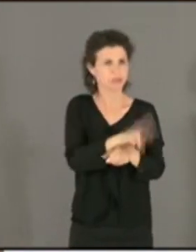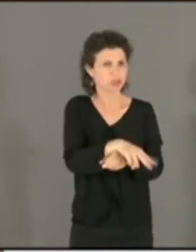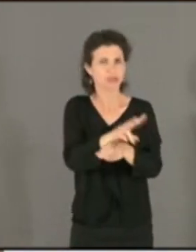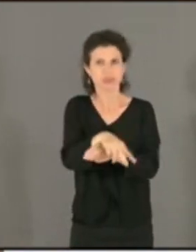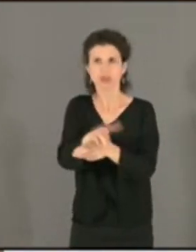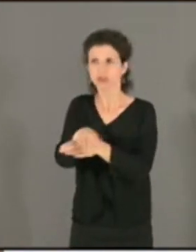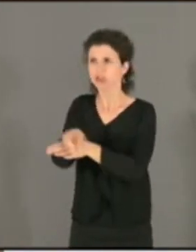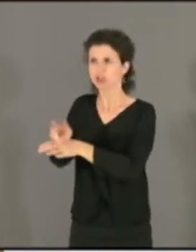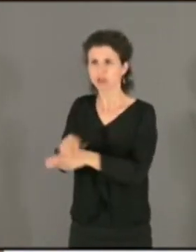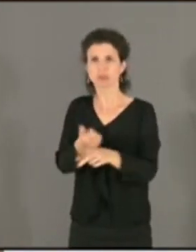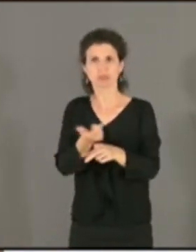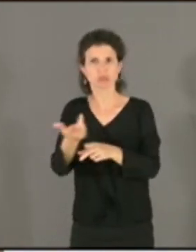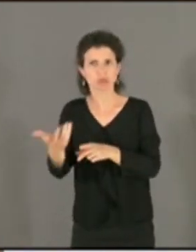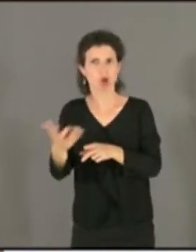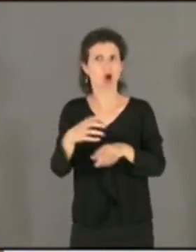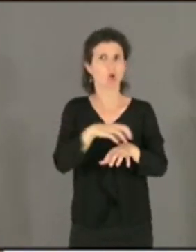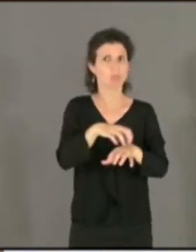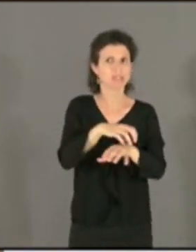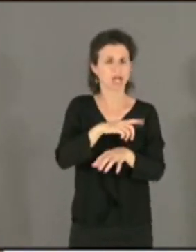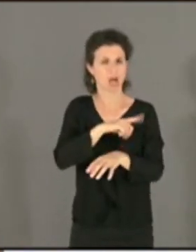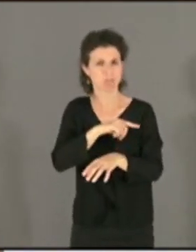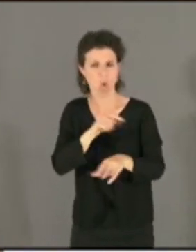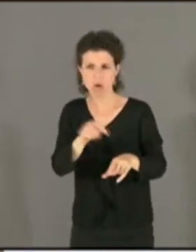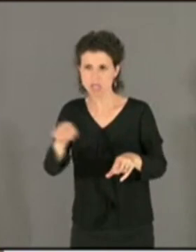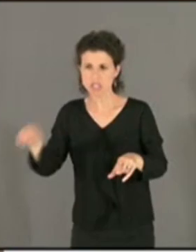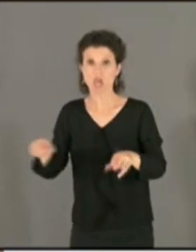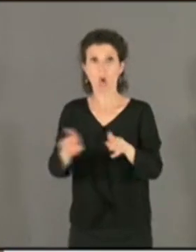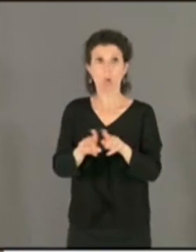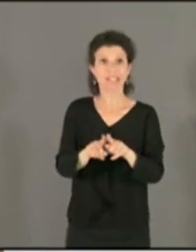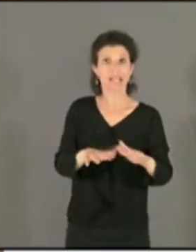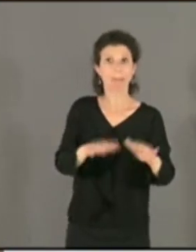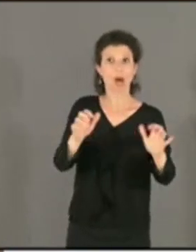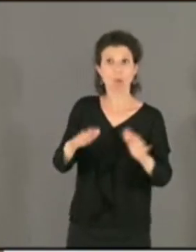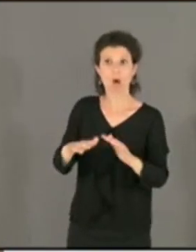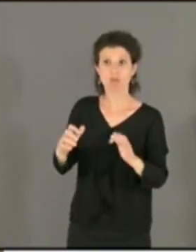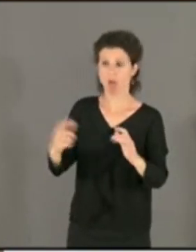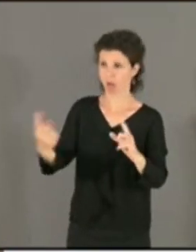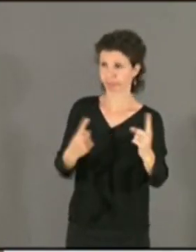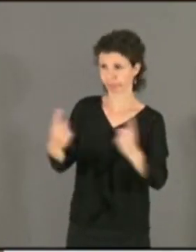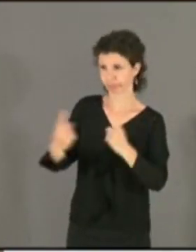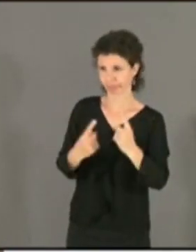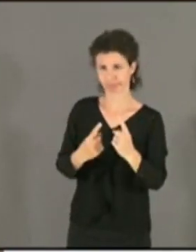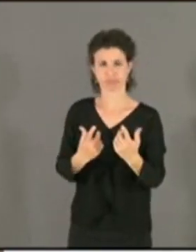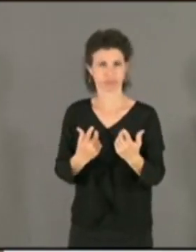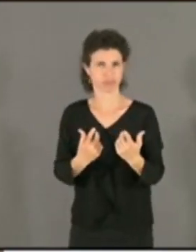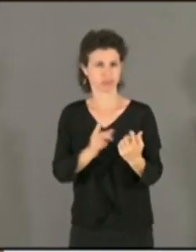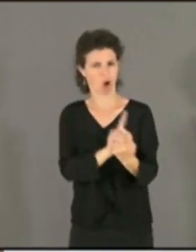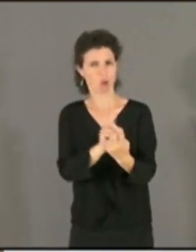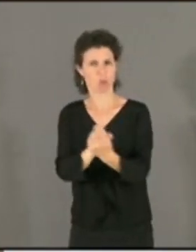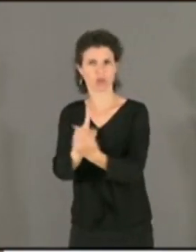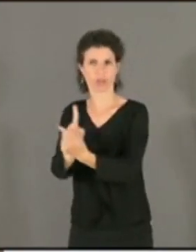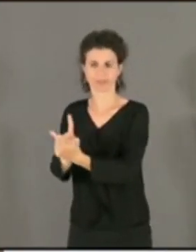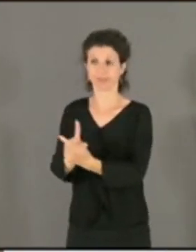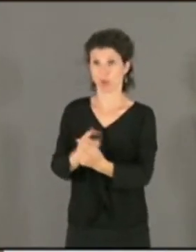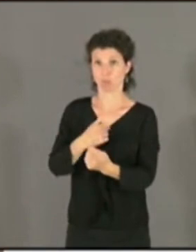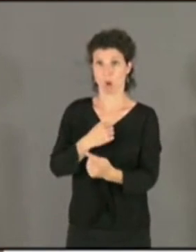de commissariats. Il a aussi reçu les parlementaires qui ont bien voulu le rencontrer. Et à cette occasion, j'avais pu